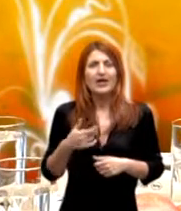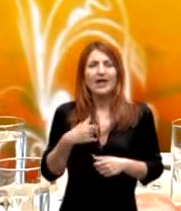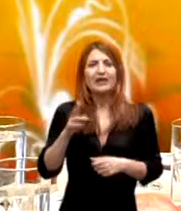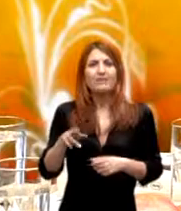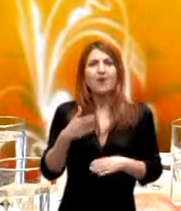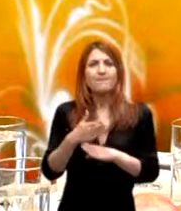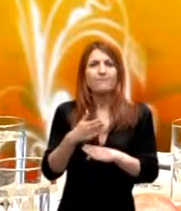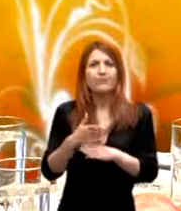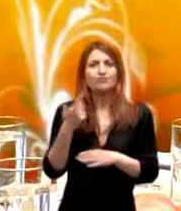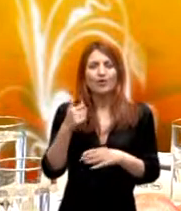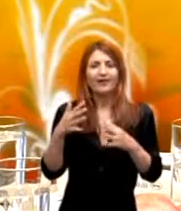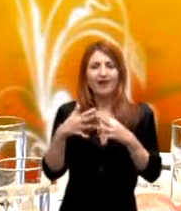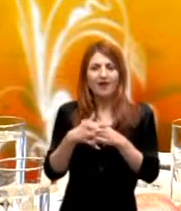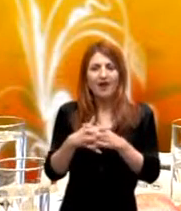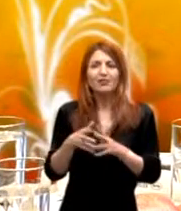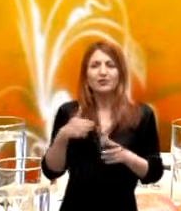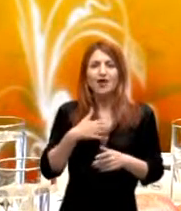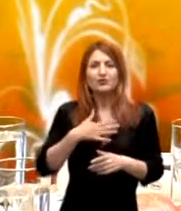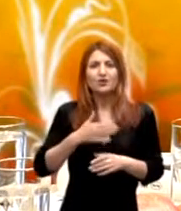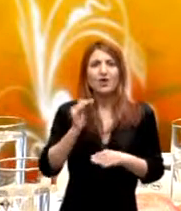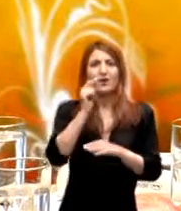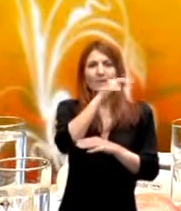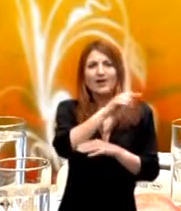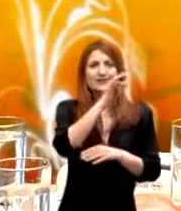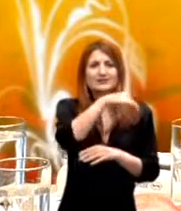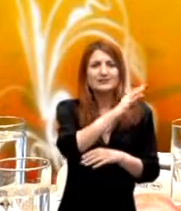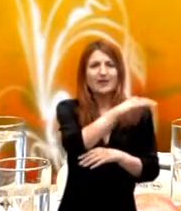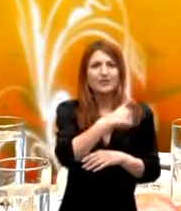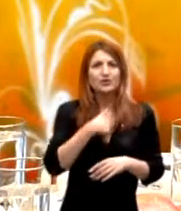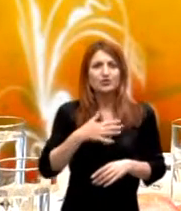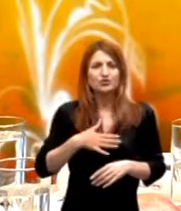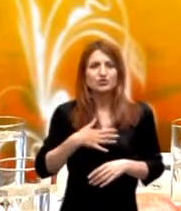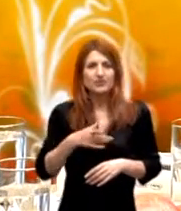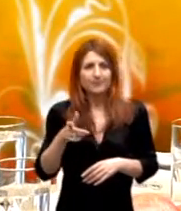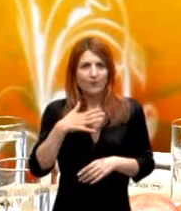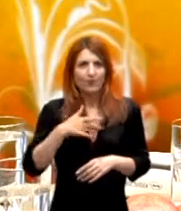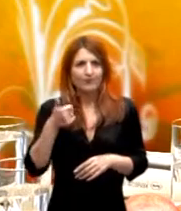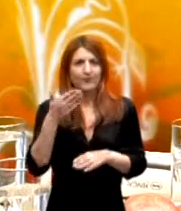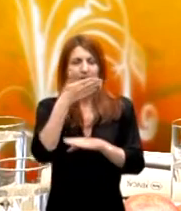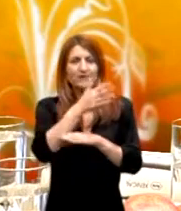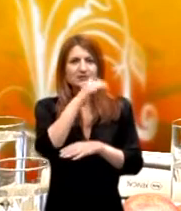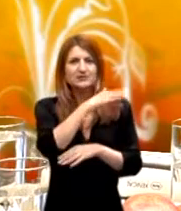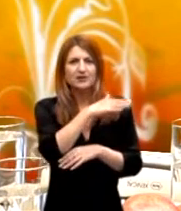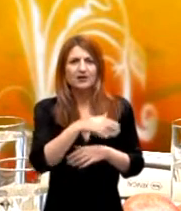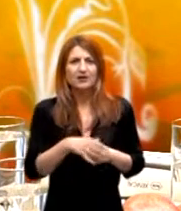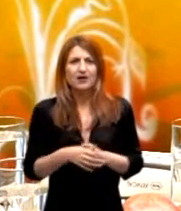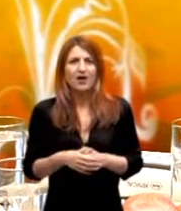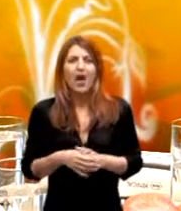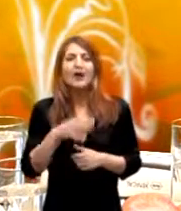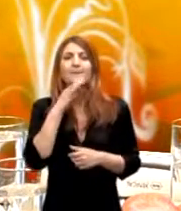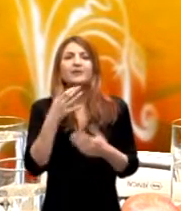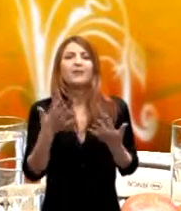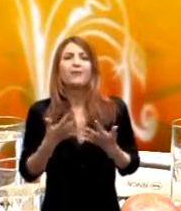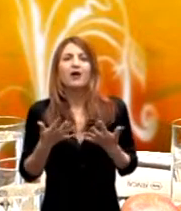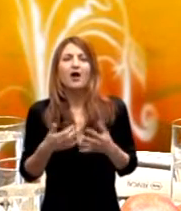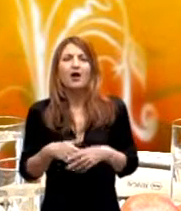novčano. Prvo ćemo, gospođo, s vama ovo, vi bi htjeli na Sljeme. Prvo na Sljeme, jel da? I te kako, od kak, eto. Već